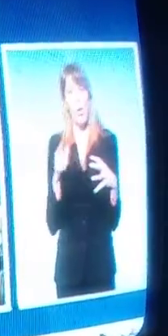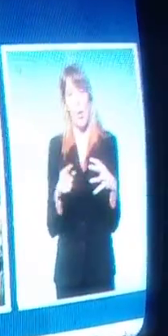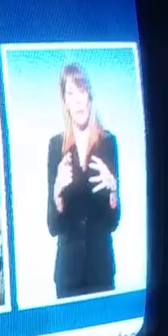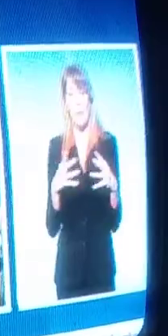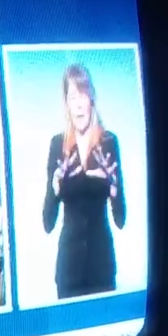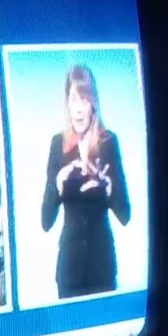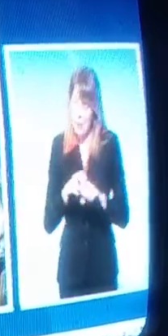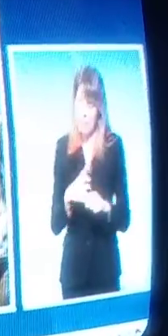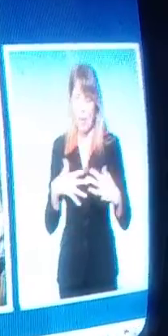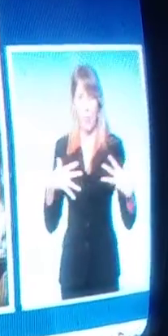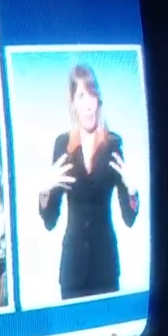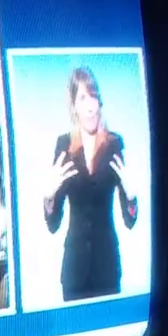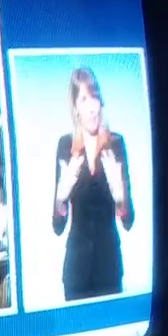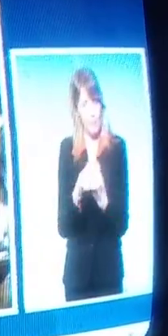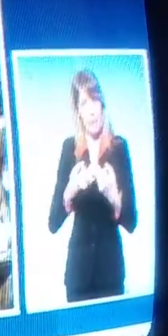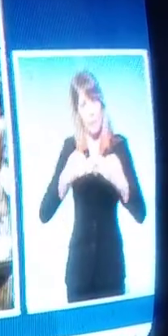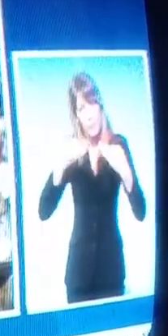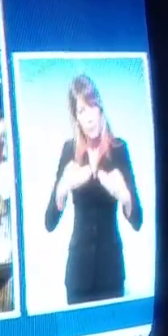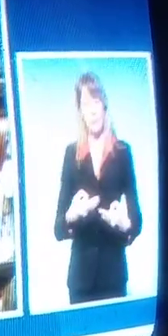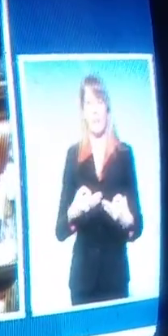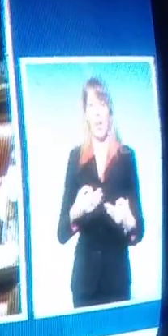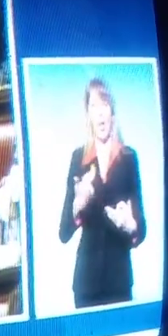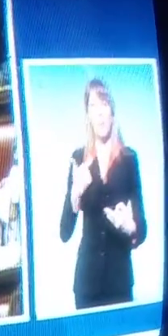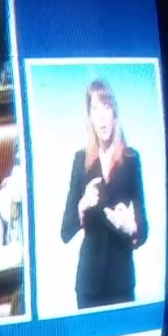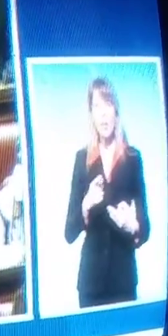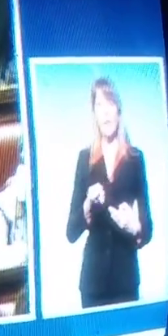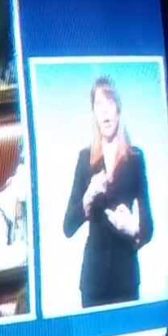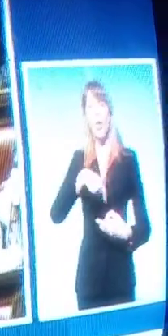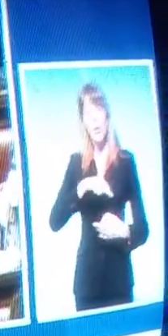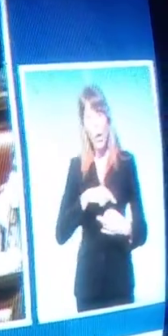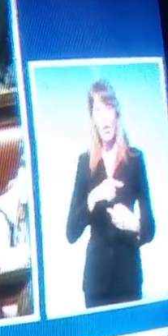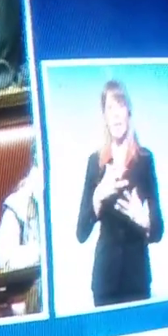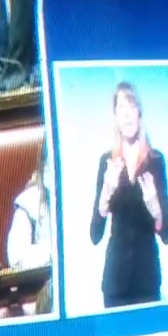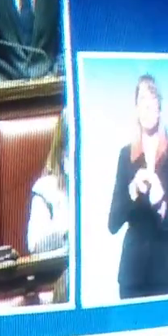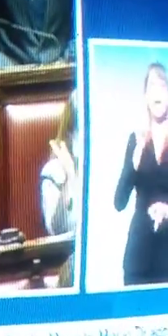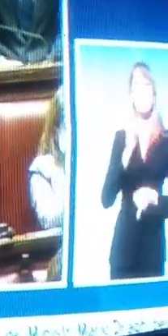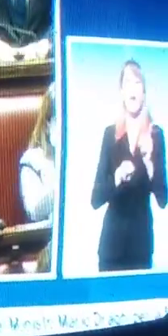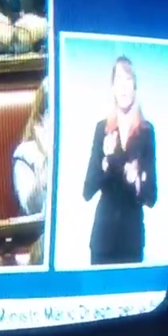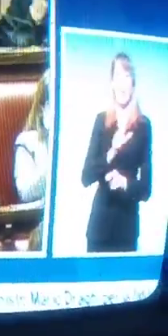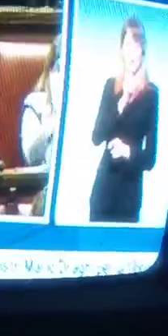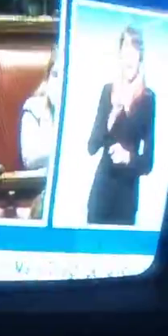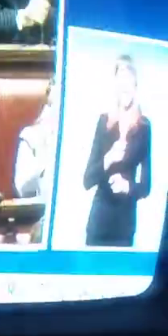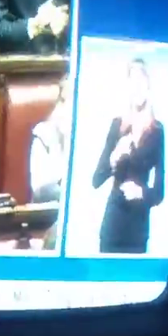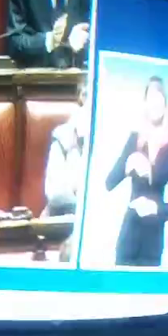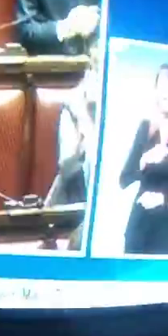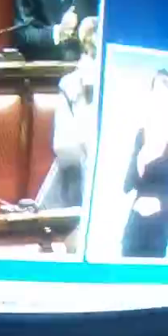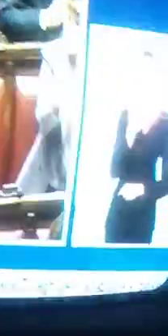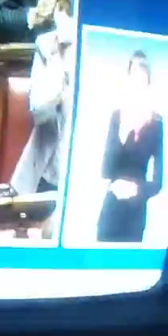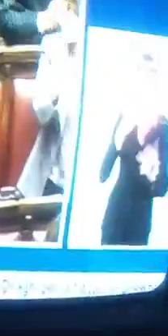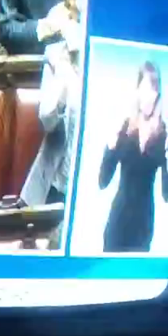faranno sì che molti beni dello Stato italiano verranno confiscati. Grazie a Draghi, Eurolapina,